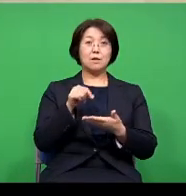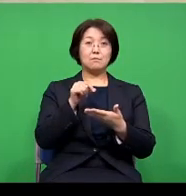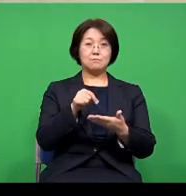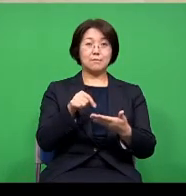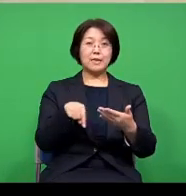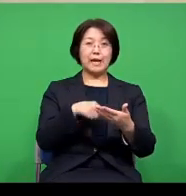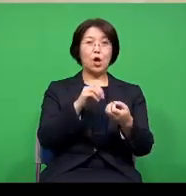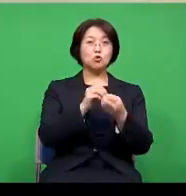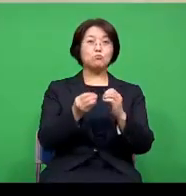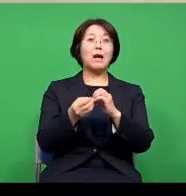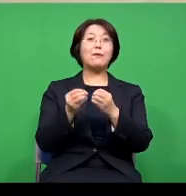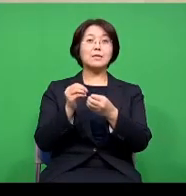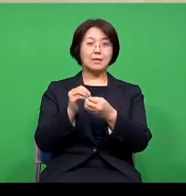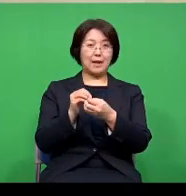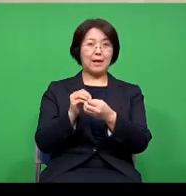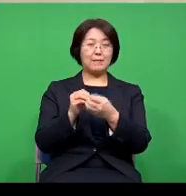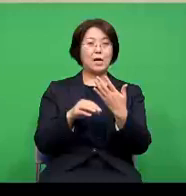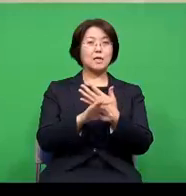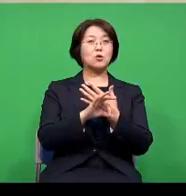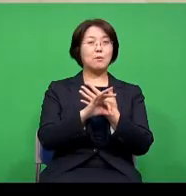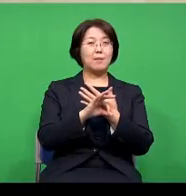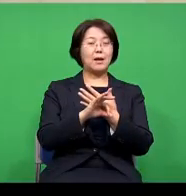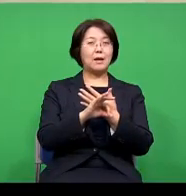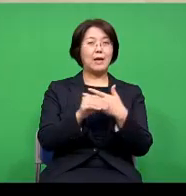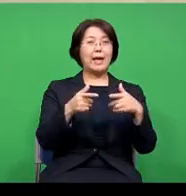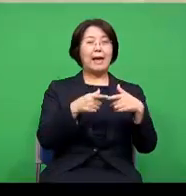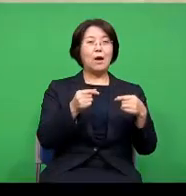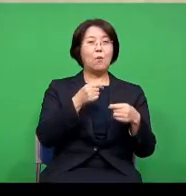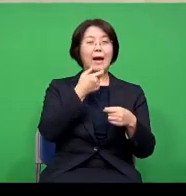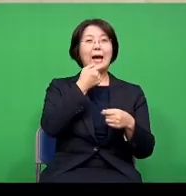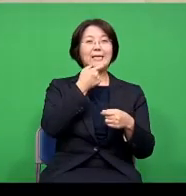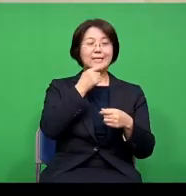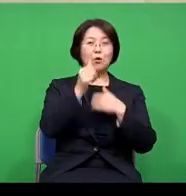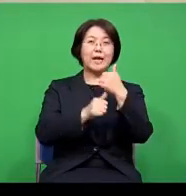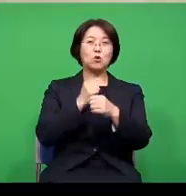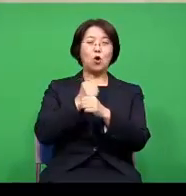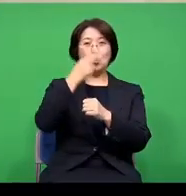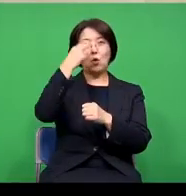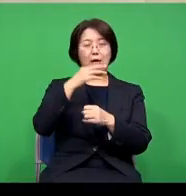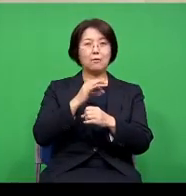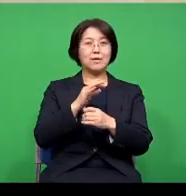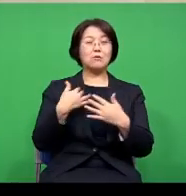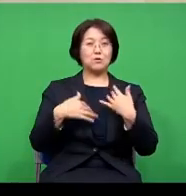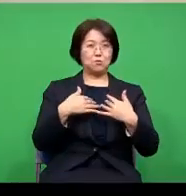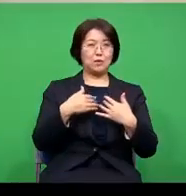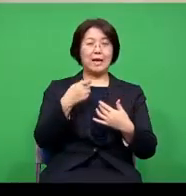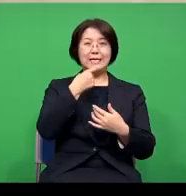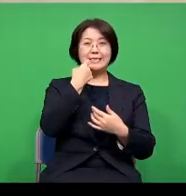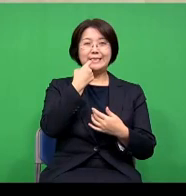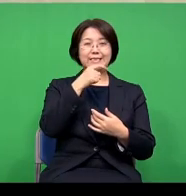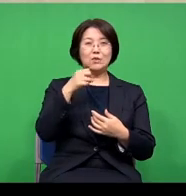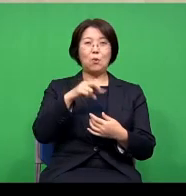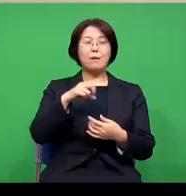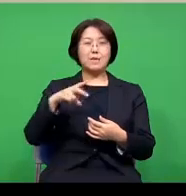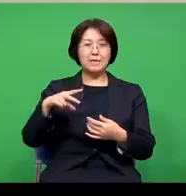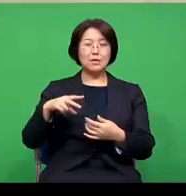上げたものを少し組み合わせてね、例えば和菓子と伝統工芸を楽しむとか、白エビと地酒を楽し